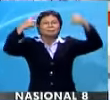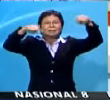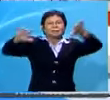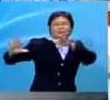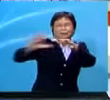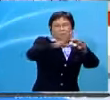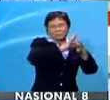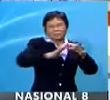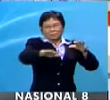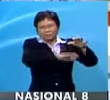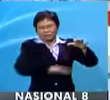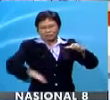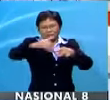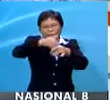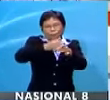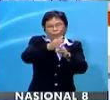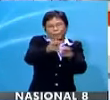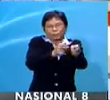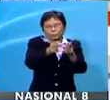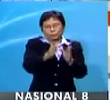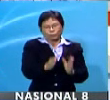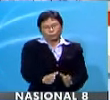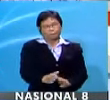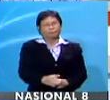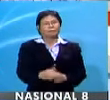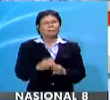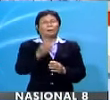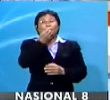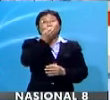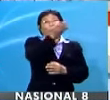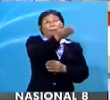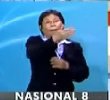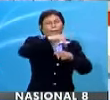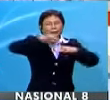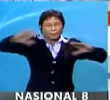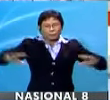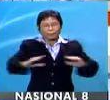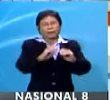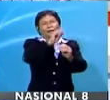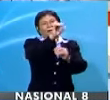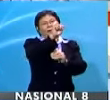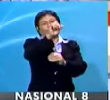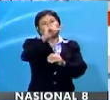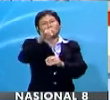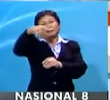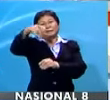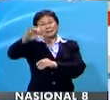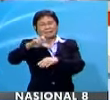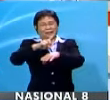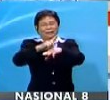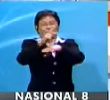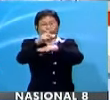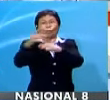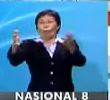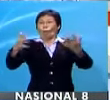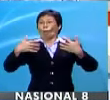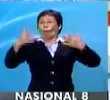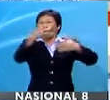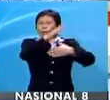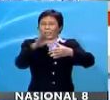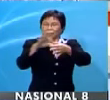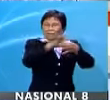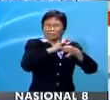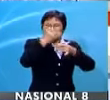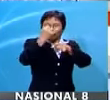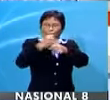kerjasama serantau dalam bidang keusahawanan hasrat itu disuarakan pada persidangan aypc di Ibu Negara yang mendapat sambutan dan kerjasama